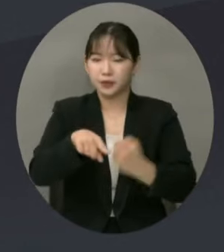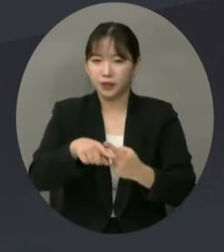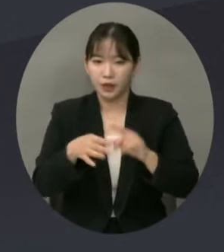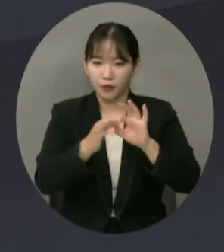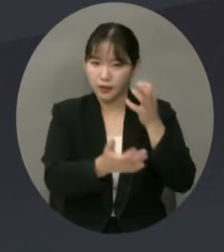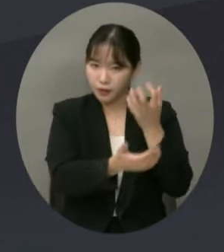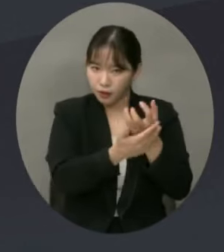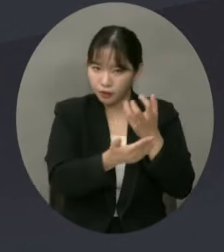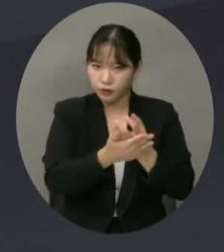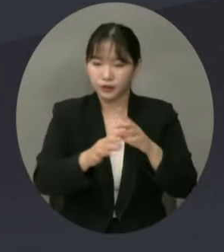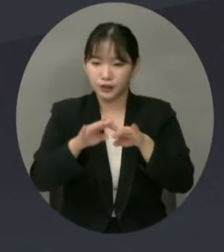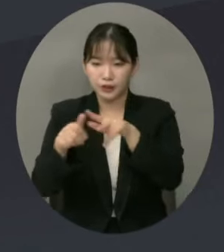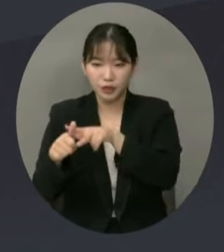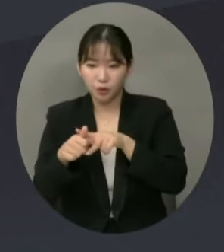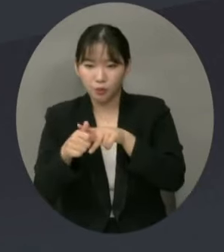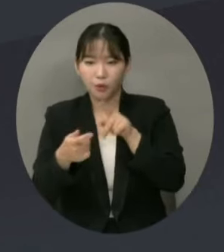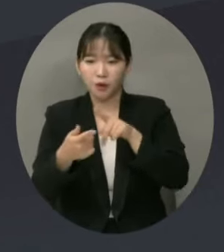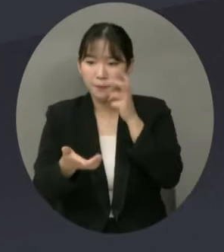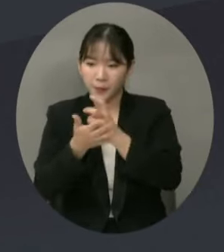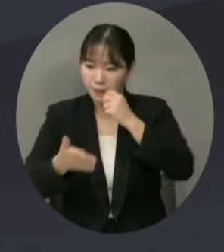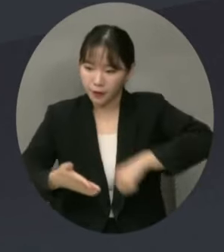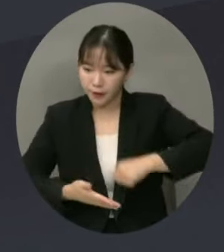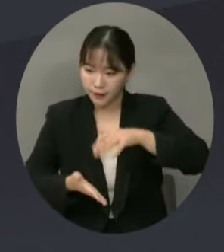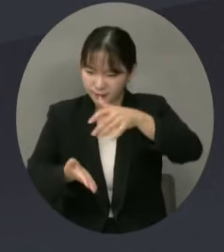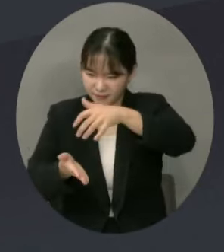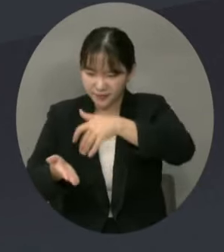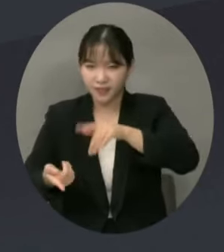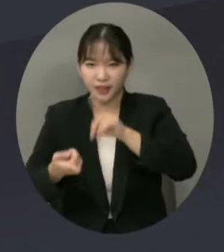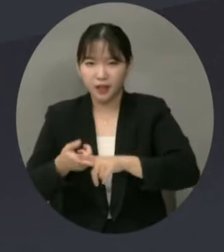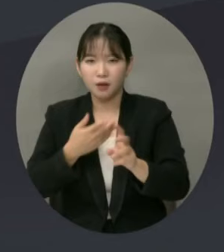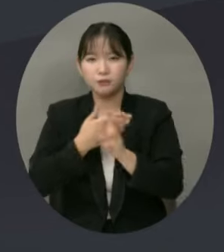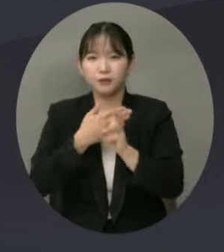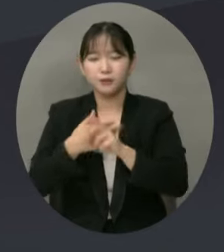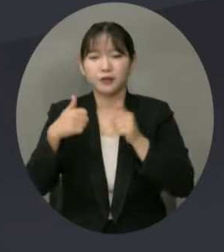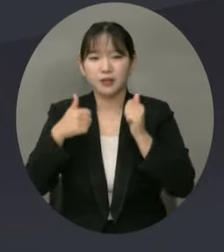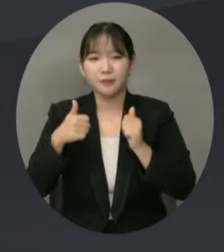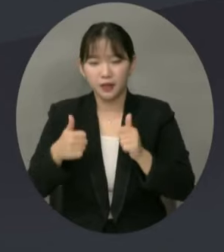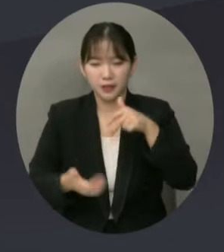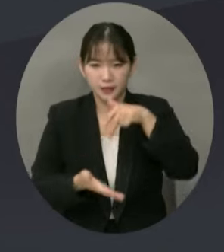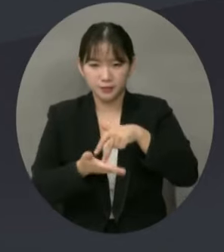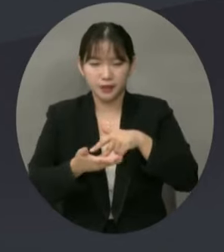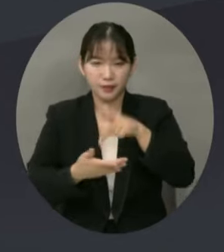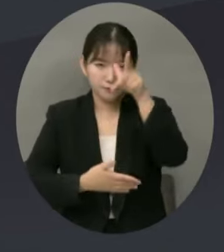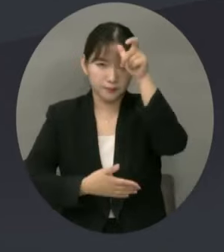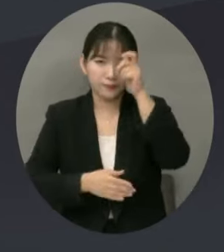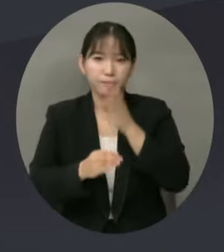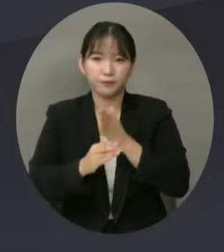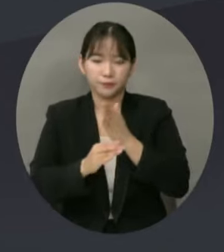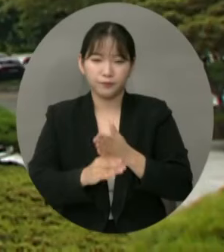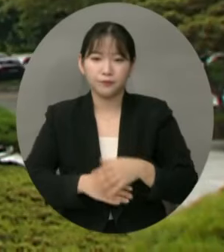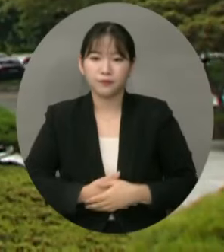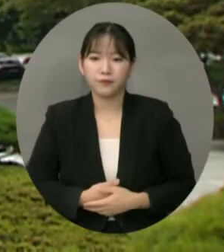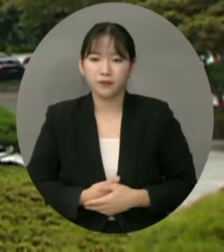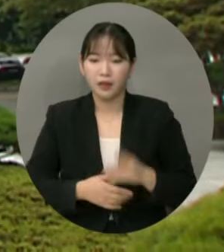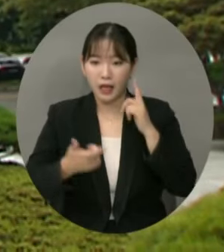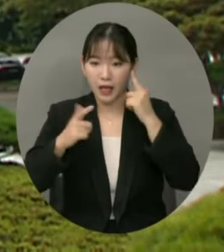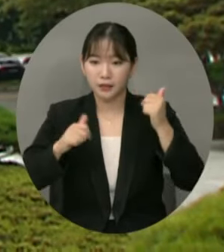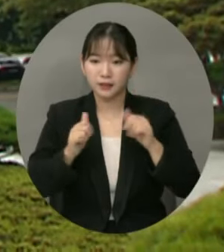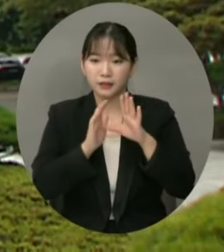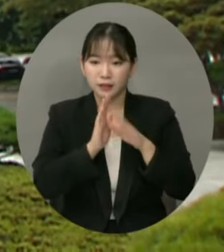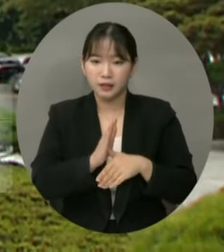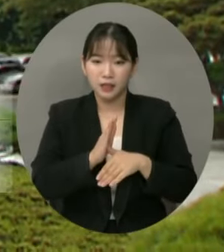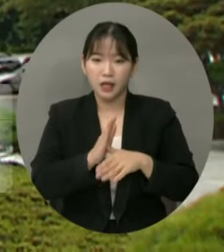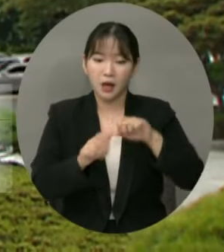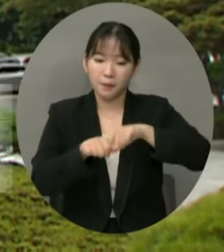서류 전자정보 등에 대한 위법증거 수집에 따른 부당 재판이라는 입장을 유지하고 있습니다 항소심에서